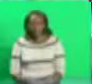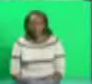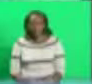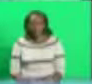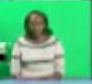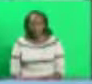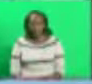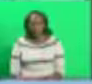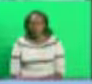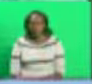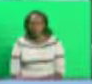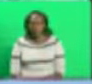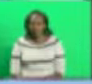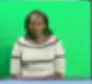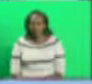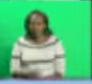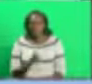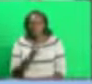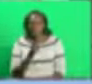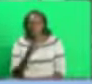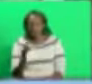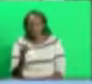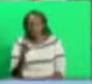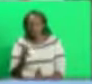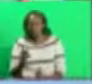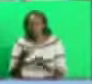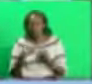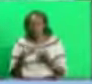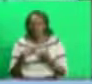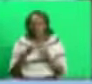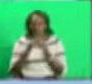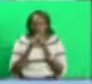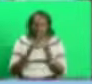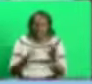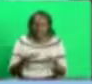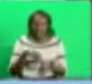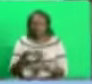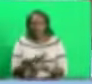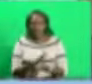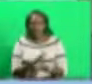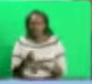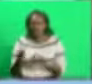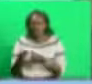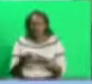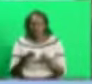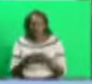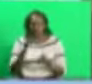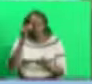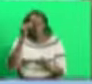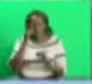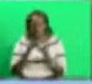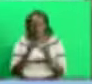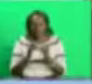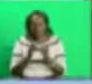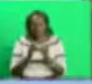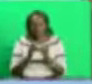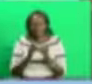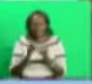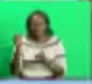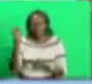Kila mtu ana riziki yake na kila mtu ana baraka zake. Ndivyo aliamua Cyrus Wanjeru